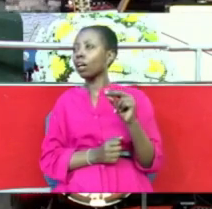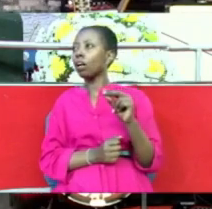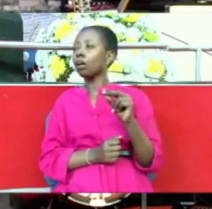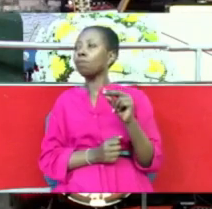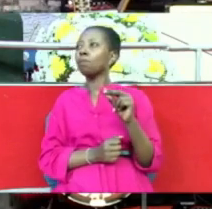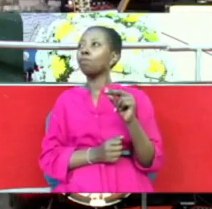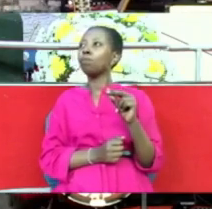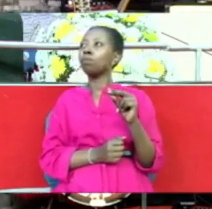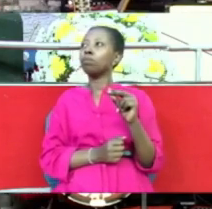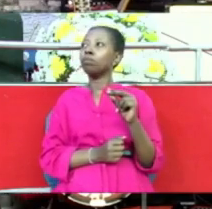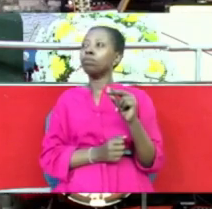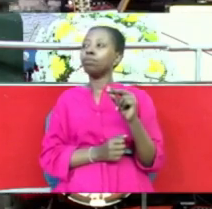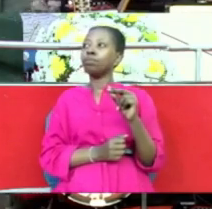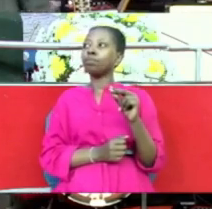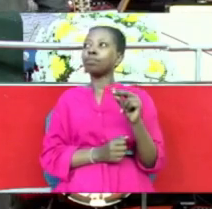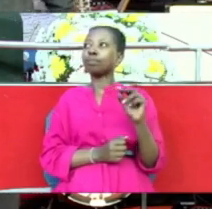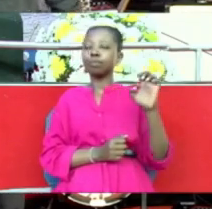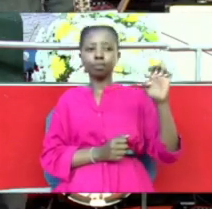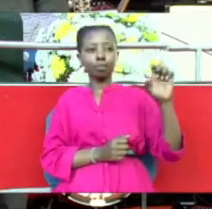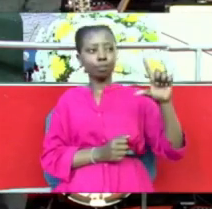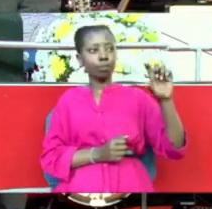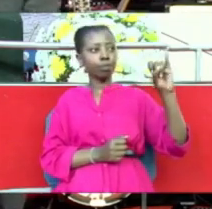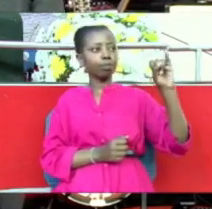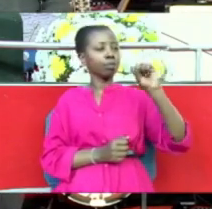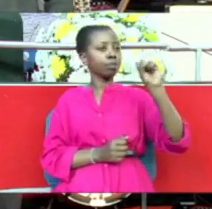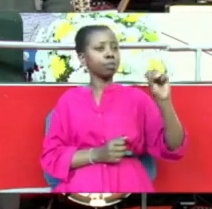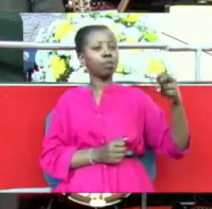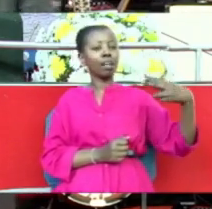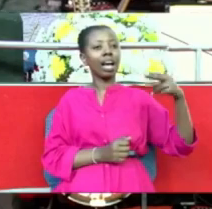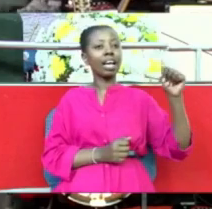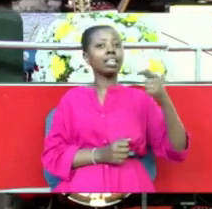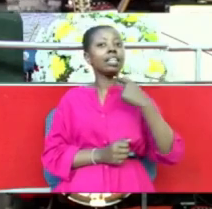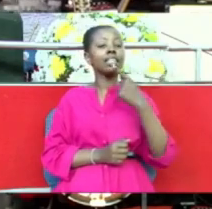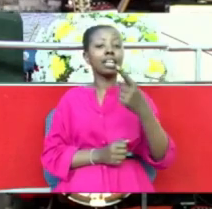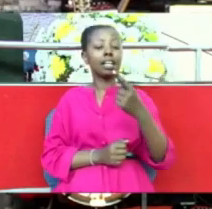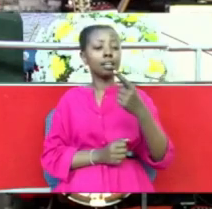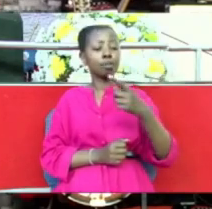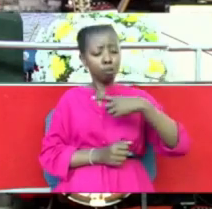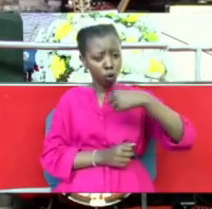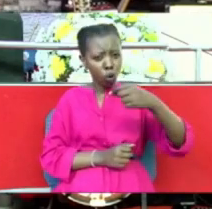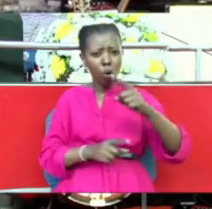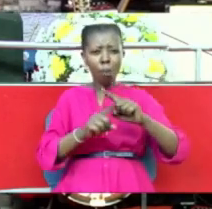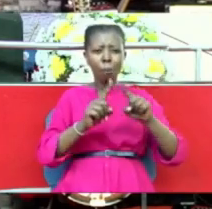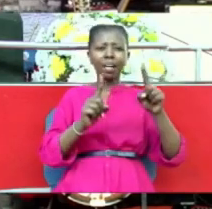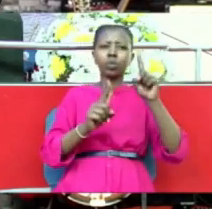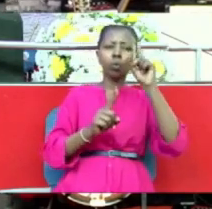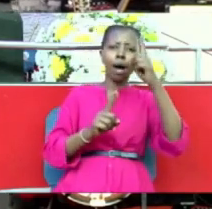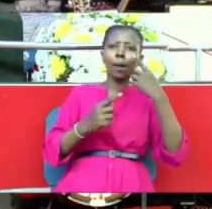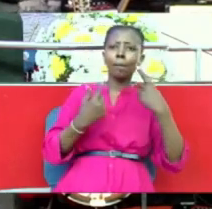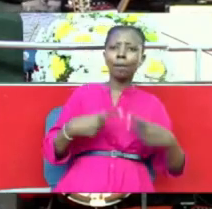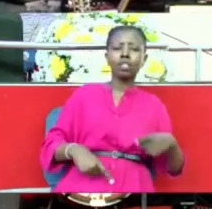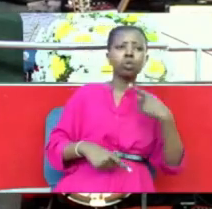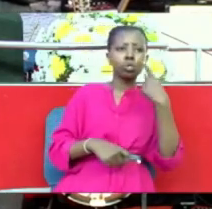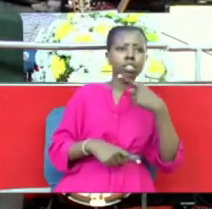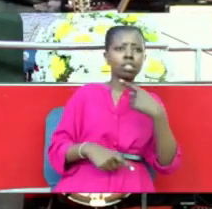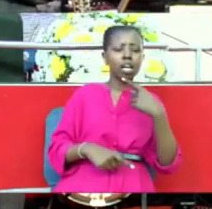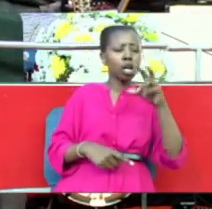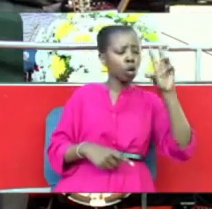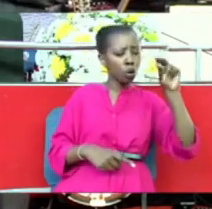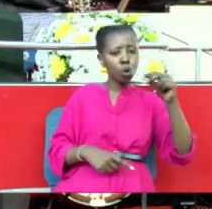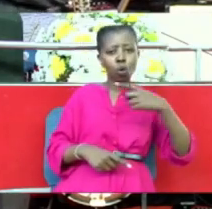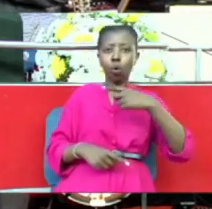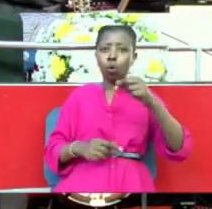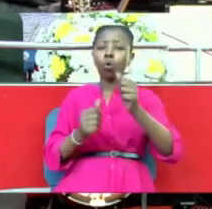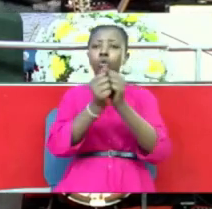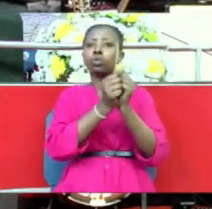Elisha told them go. Elisha akamwambia nene. But one of them said no, sir. Lakini mmoja akasema la. Please go with us. Tafadhali nenda